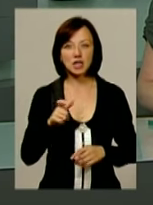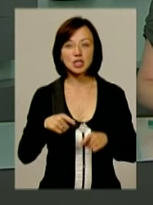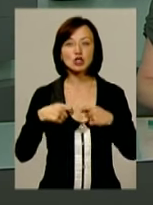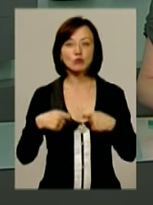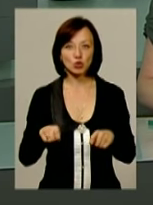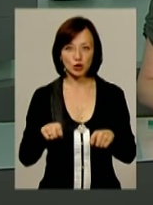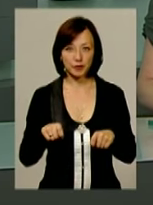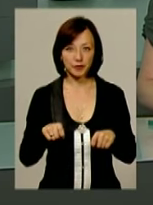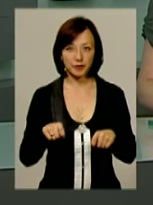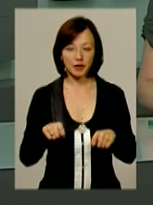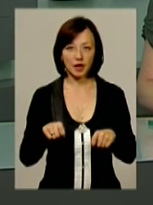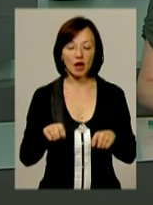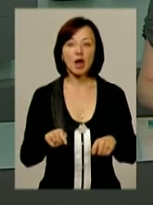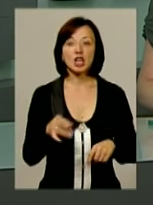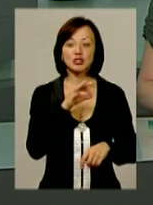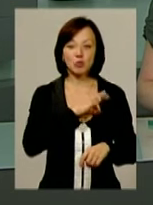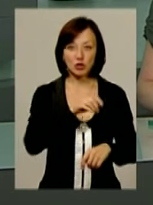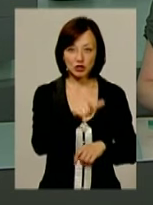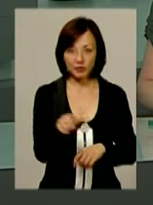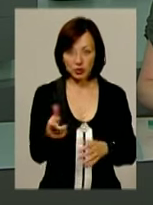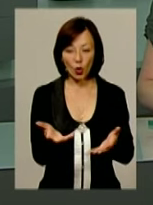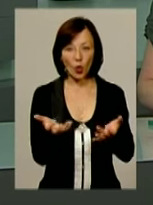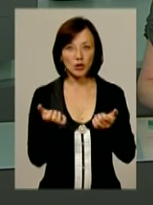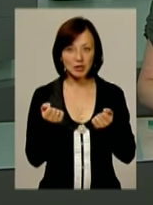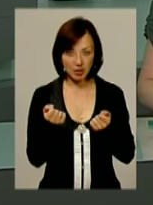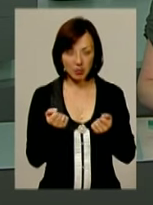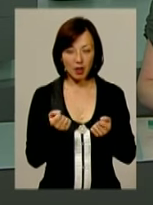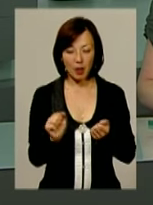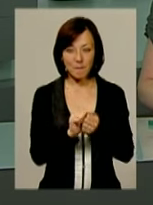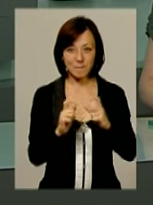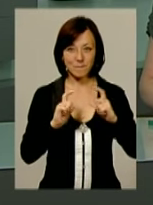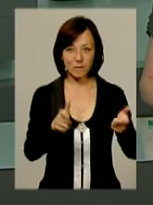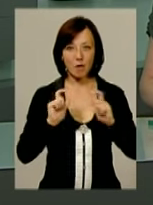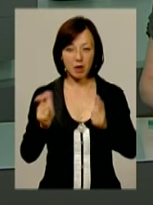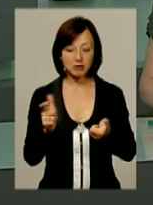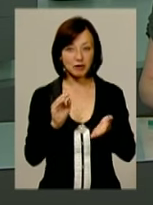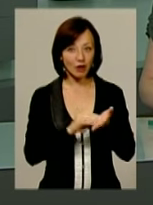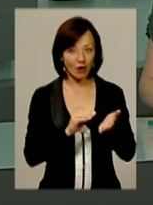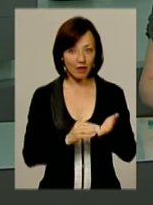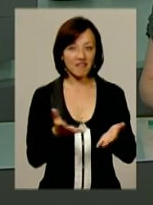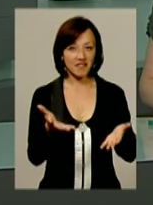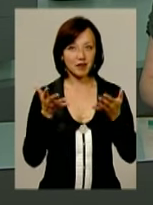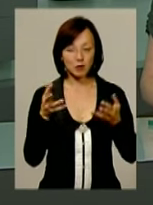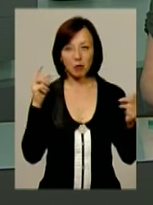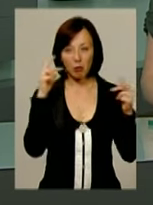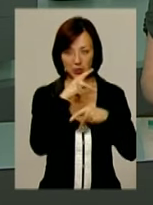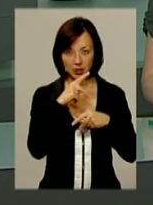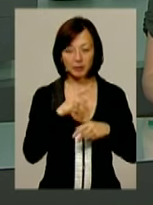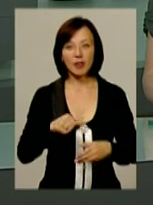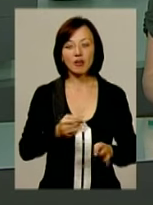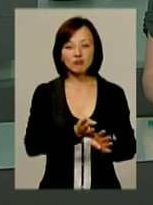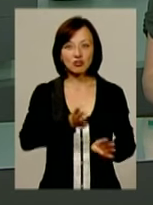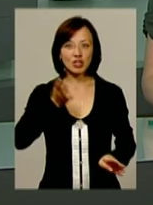«Хмельницькгазбуд». Споживачі вже отримали від нового постачальника послуг паперові рахунки, а в них виявилися помилки. У